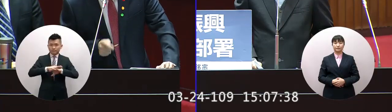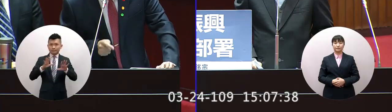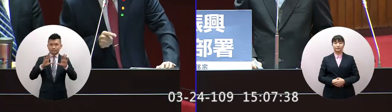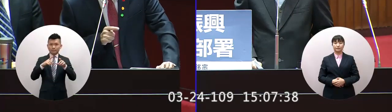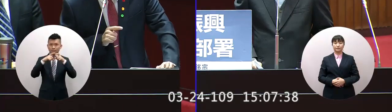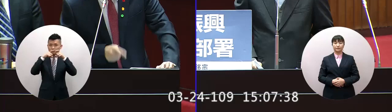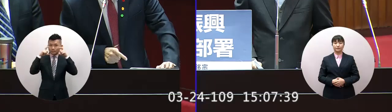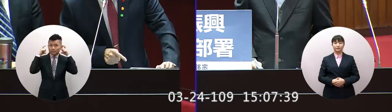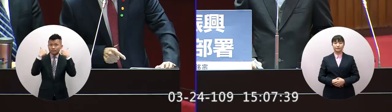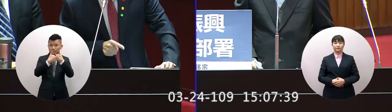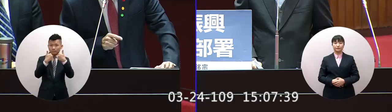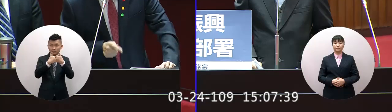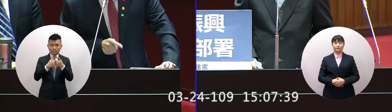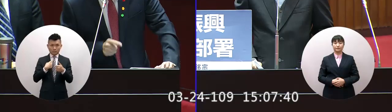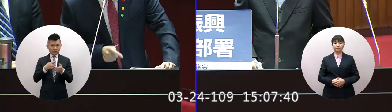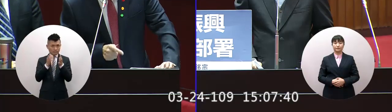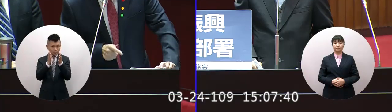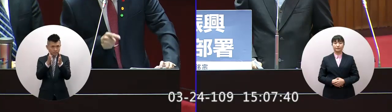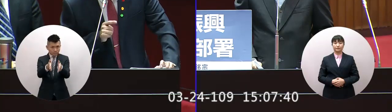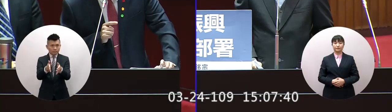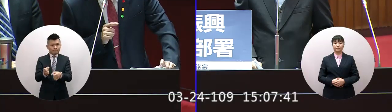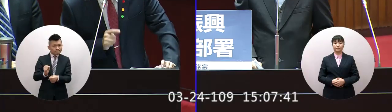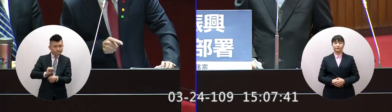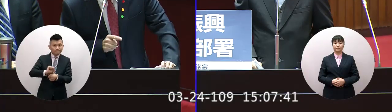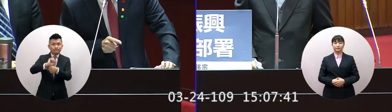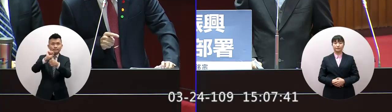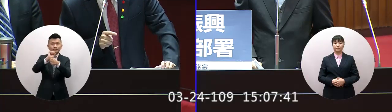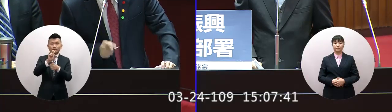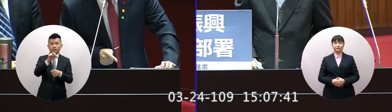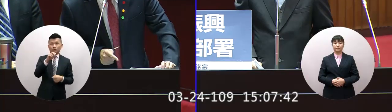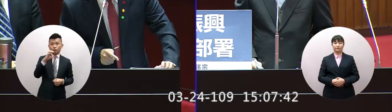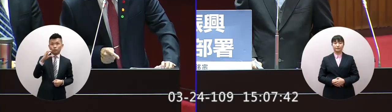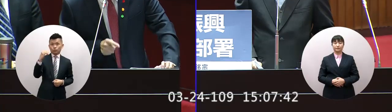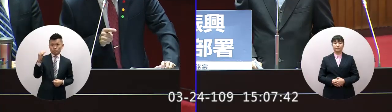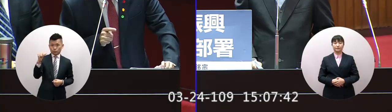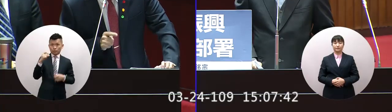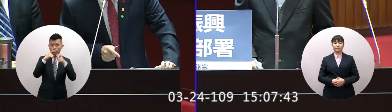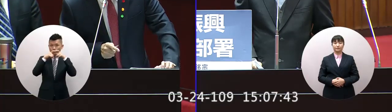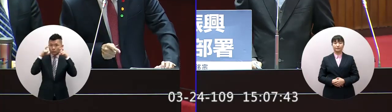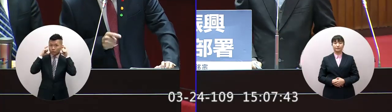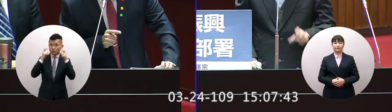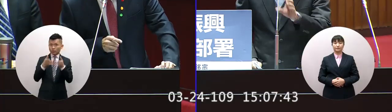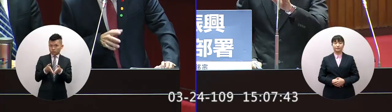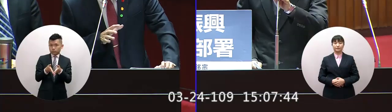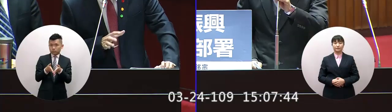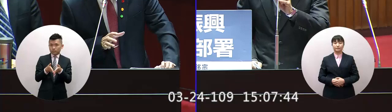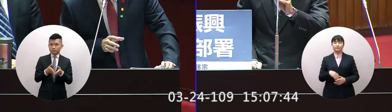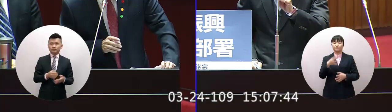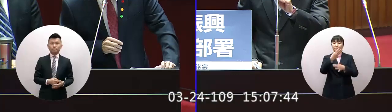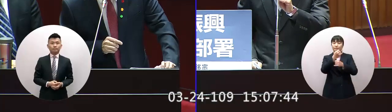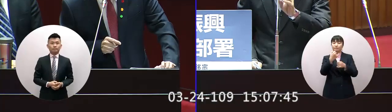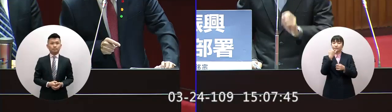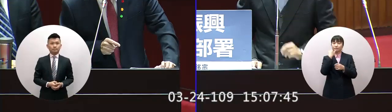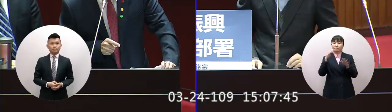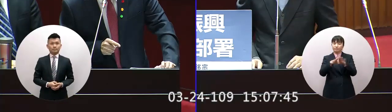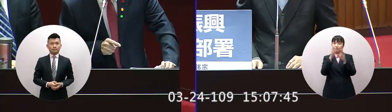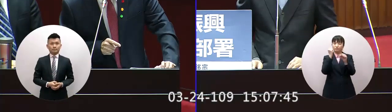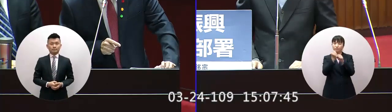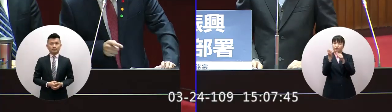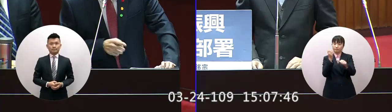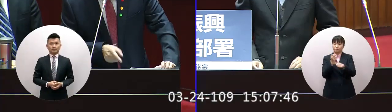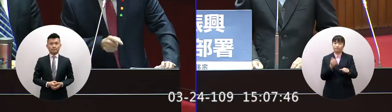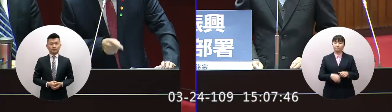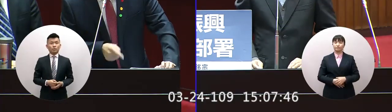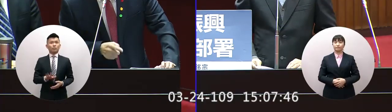啊，阮有个要求要搁增加即个 N95 的口罩，因为 N95 即 什么时候可以开始生